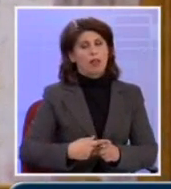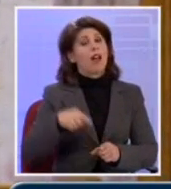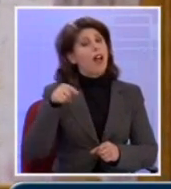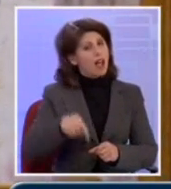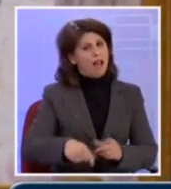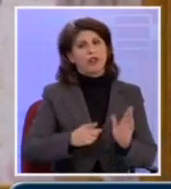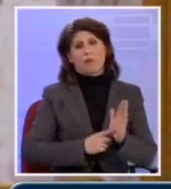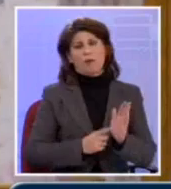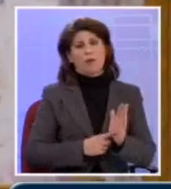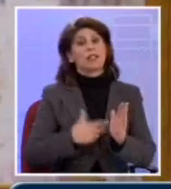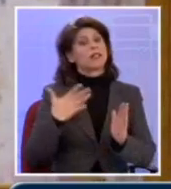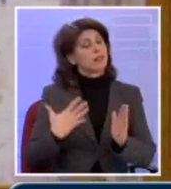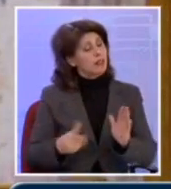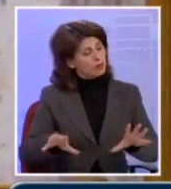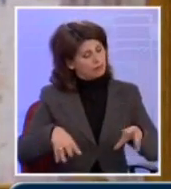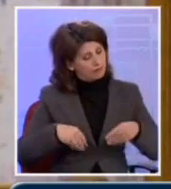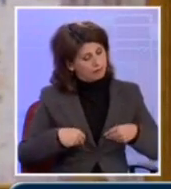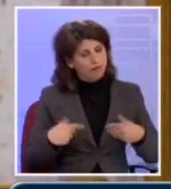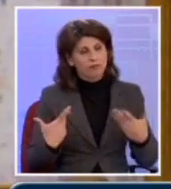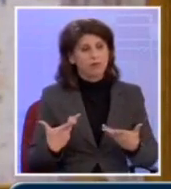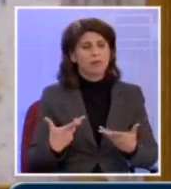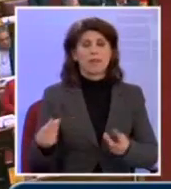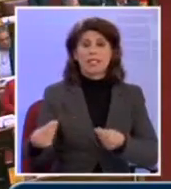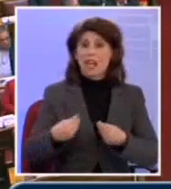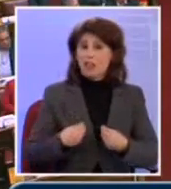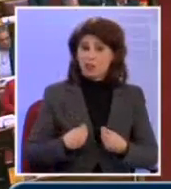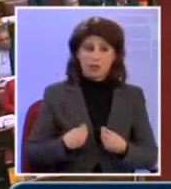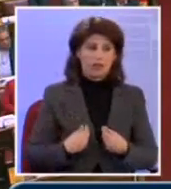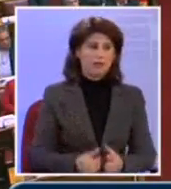τη νομιμοποίηση την έχουμε πάρει.